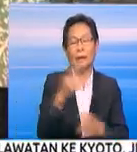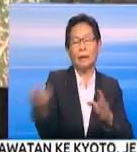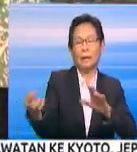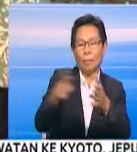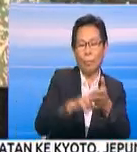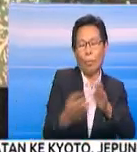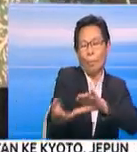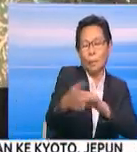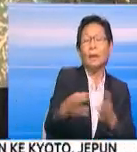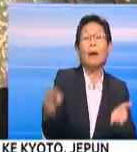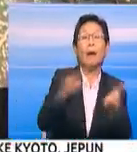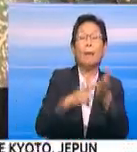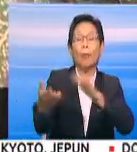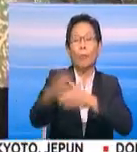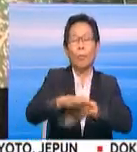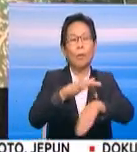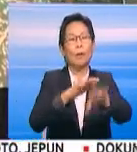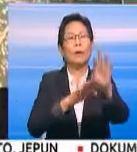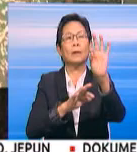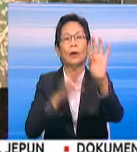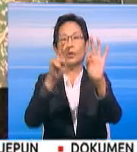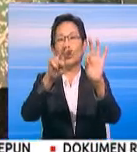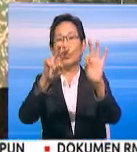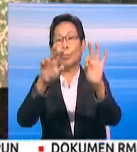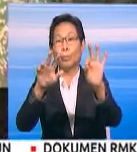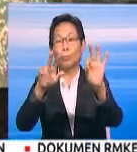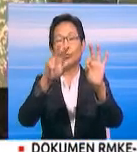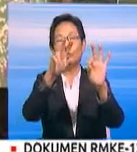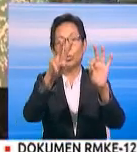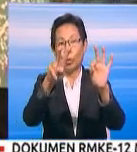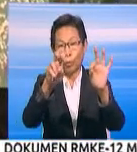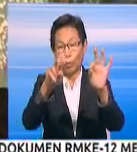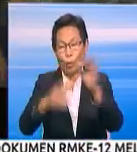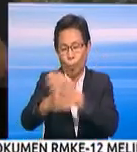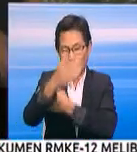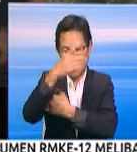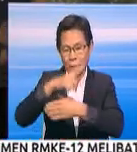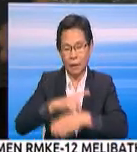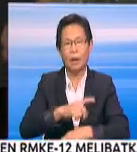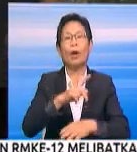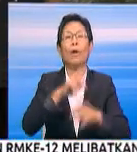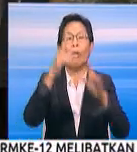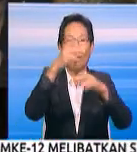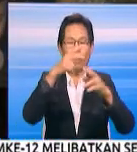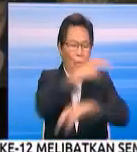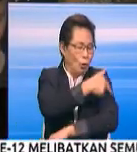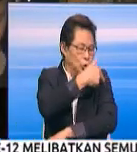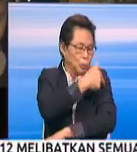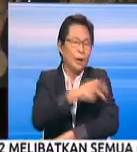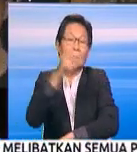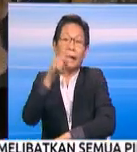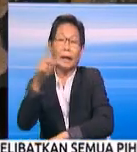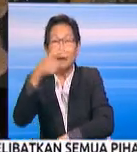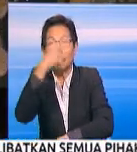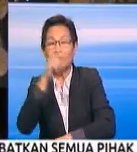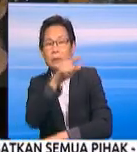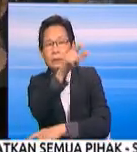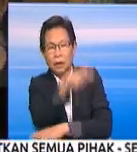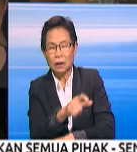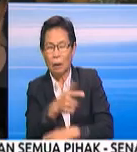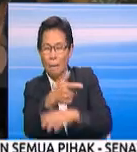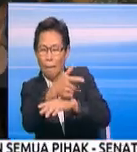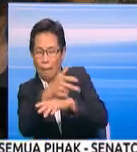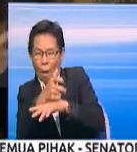dilaporkan meninggal dunia pada pukul 9.20 pagi semalam di Hospital Queen Elizabeth Kota Kinabalu selepas dipercayai